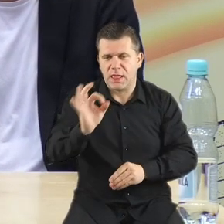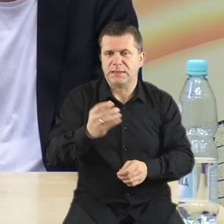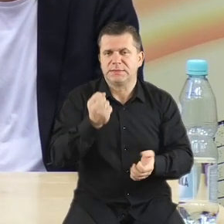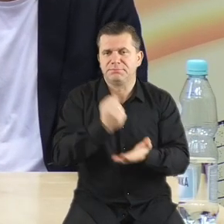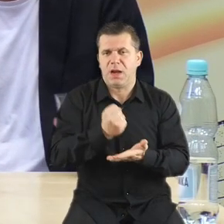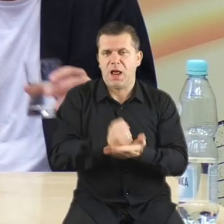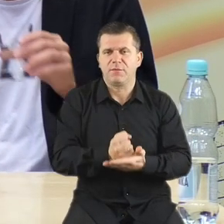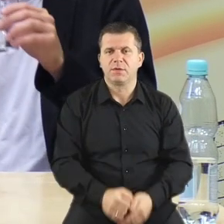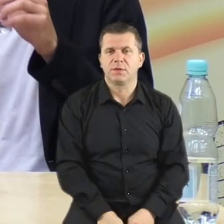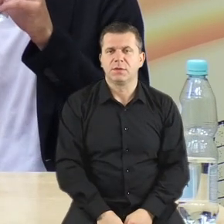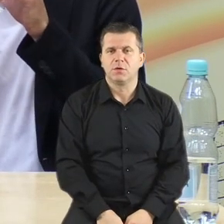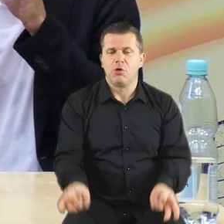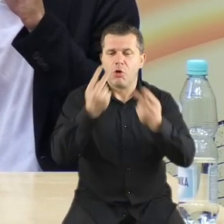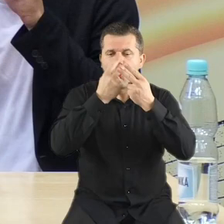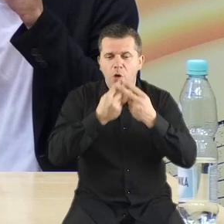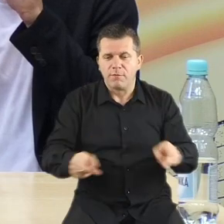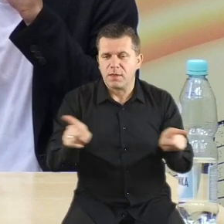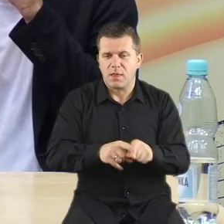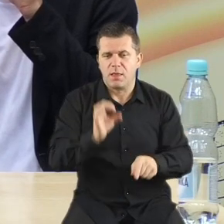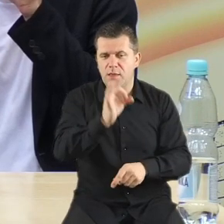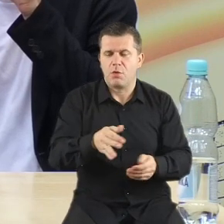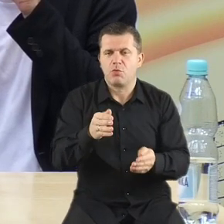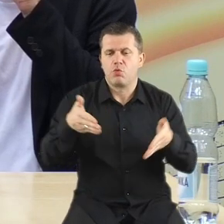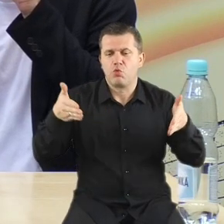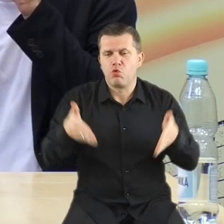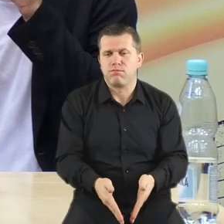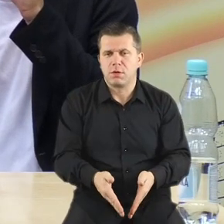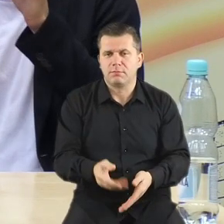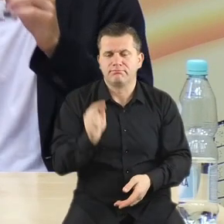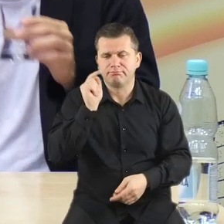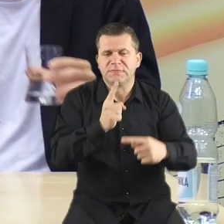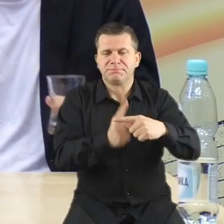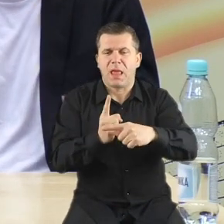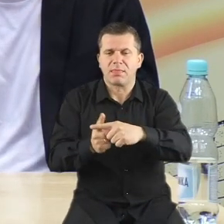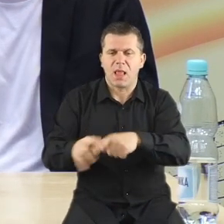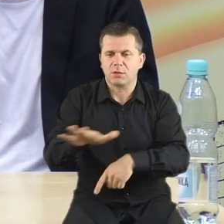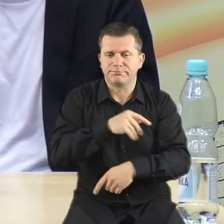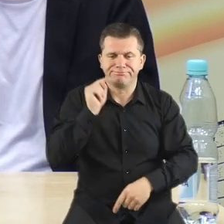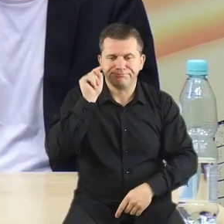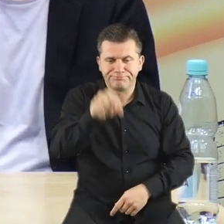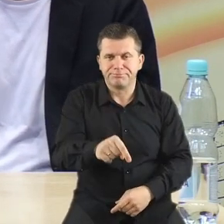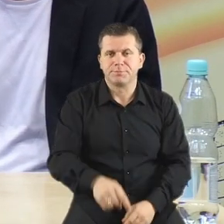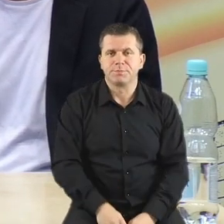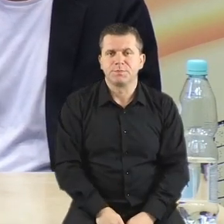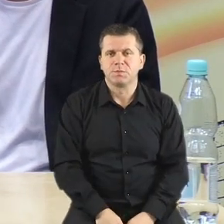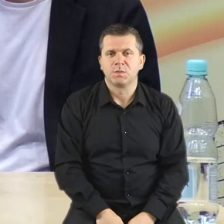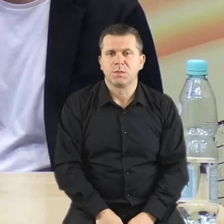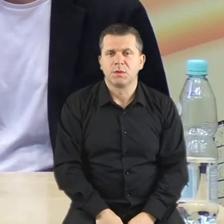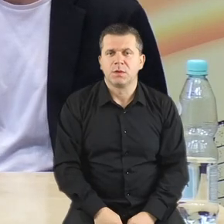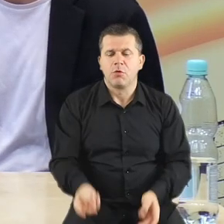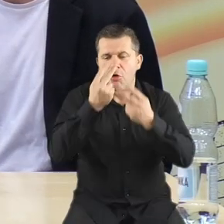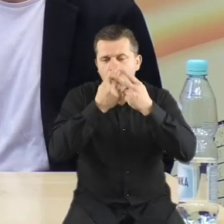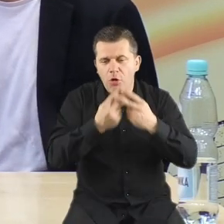sprawy. Odwiedza też jej grób, przychodzi na cmentarz i tam, odwiedzając